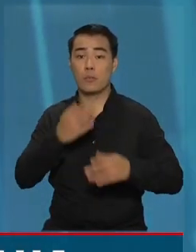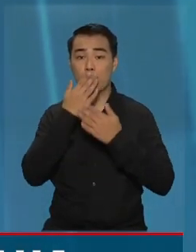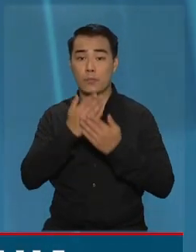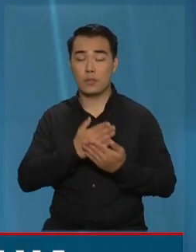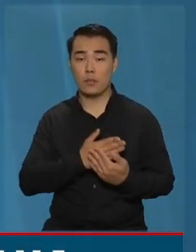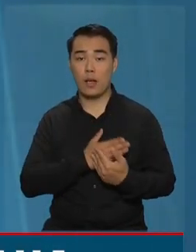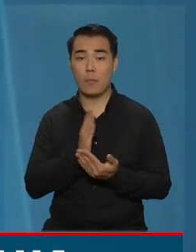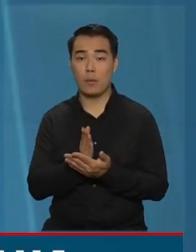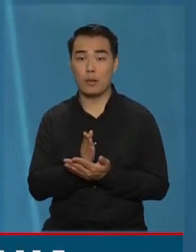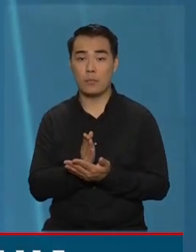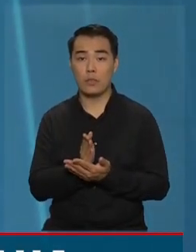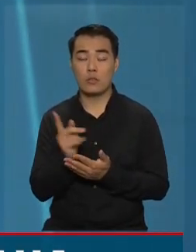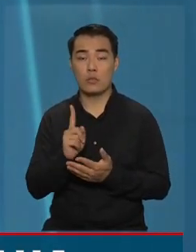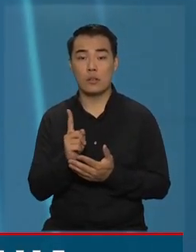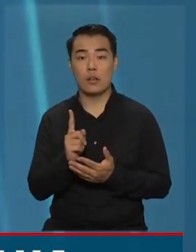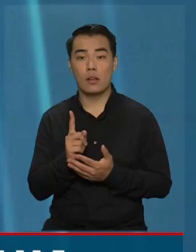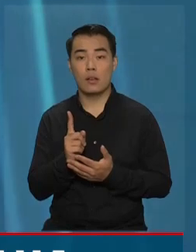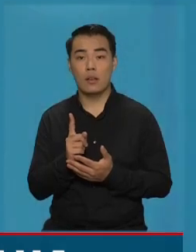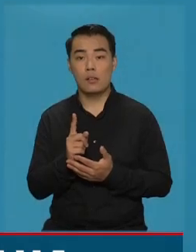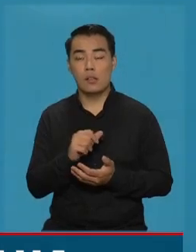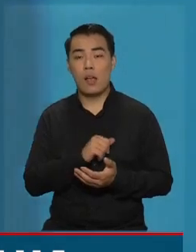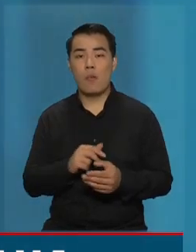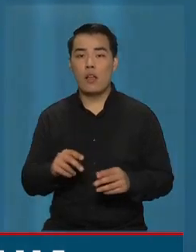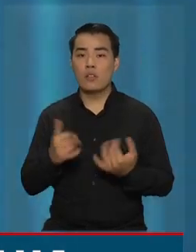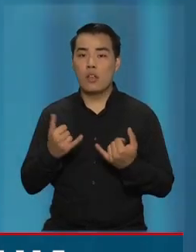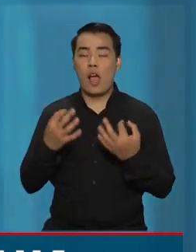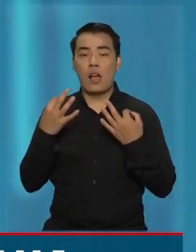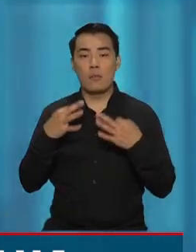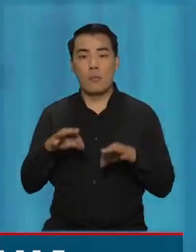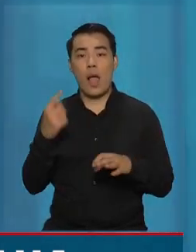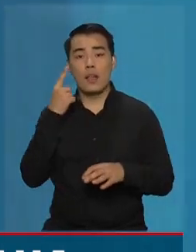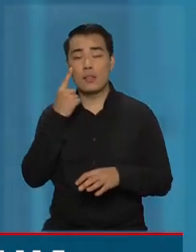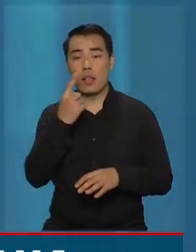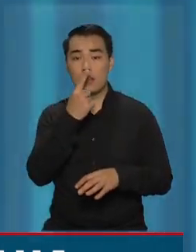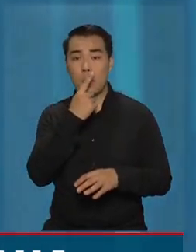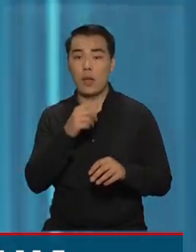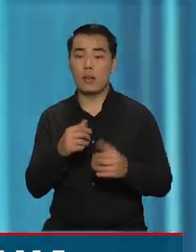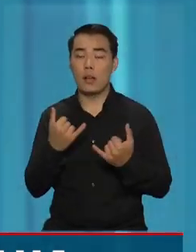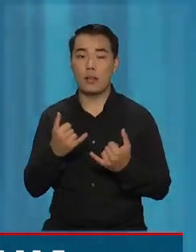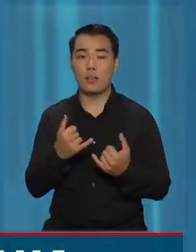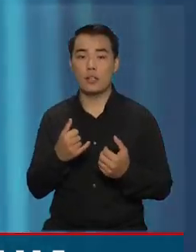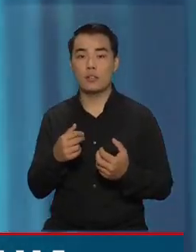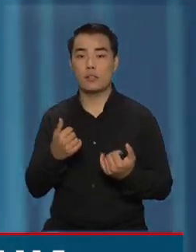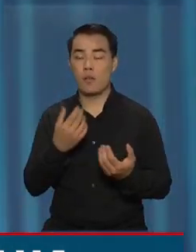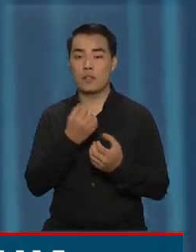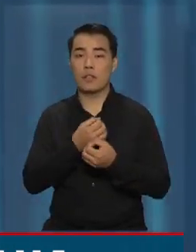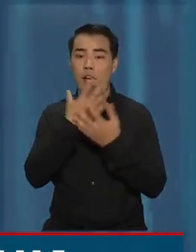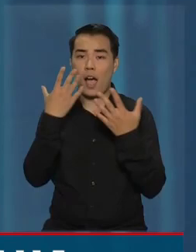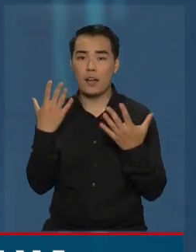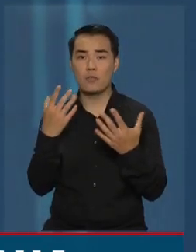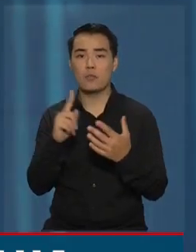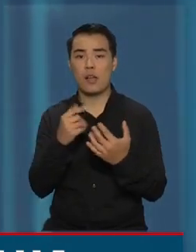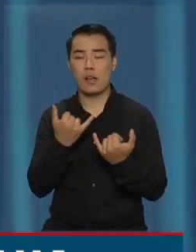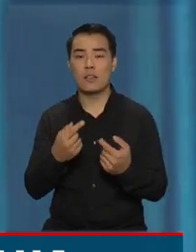есть, знаете, вот с открытыми глазами, с таким вот здоровым огоньком, все,